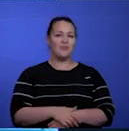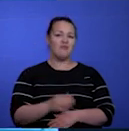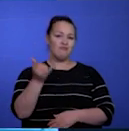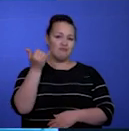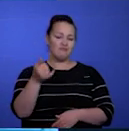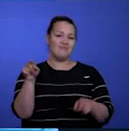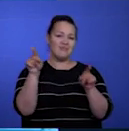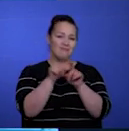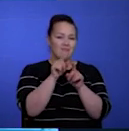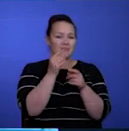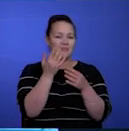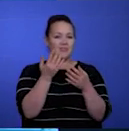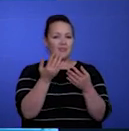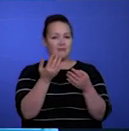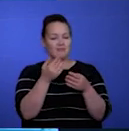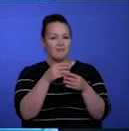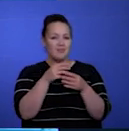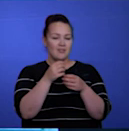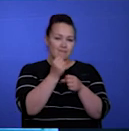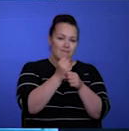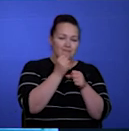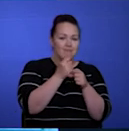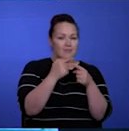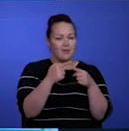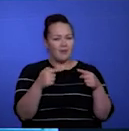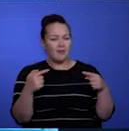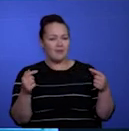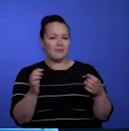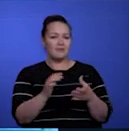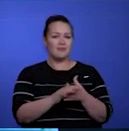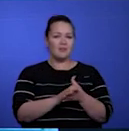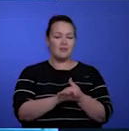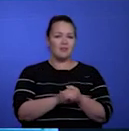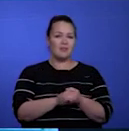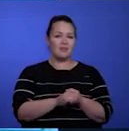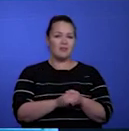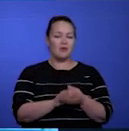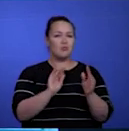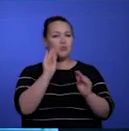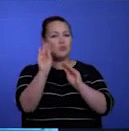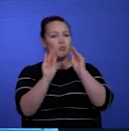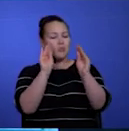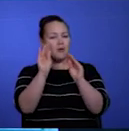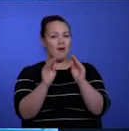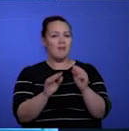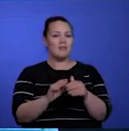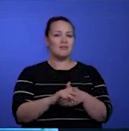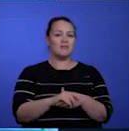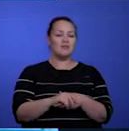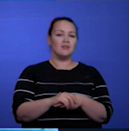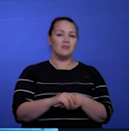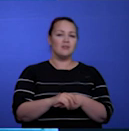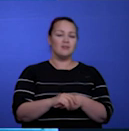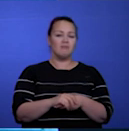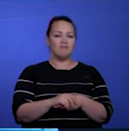тоже делаете множество поделок которые наверняка могут украсить не только стену в зале ну и